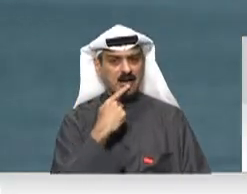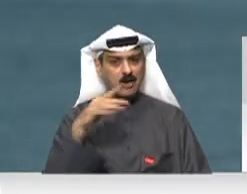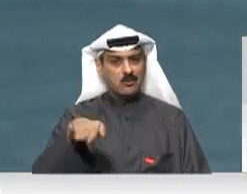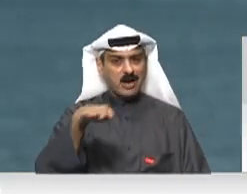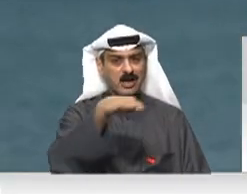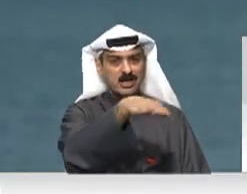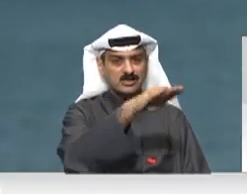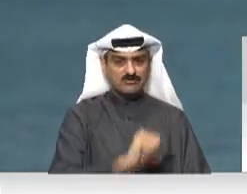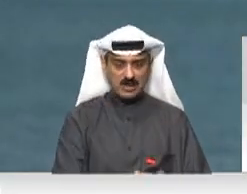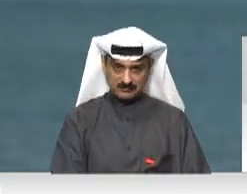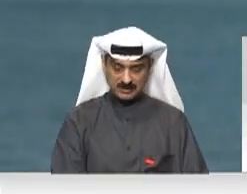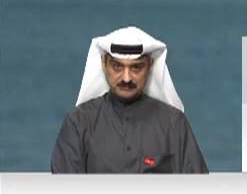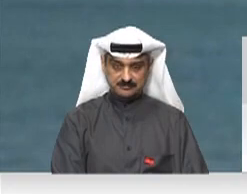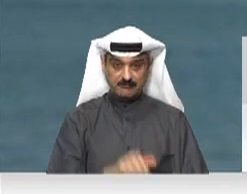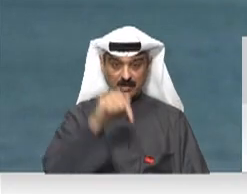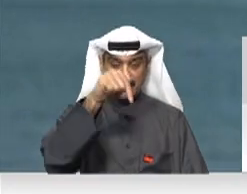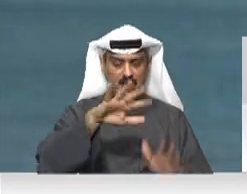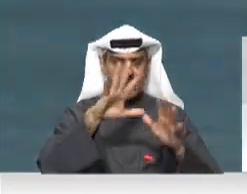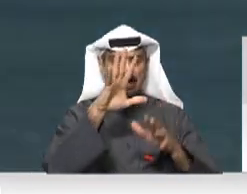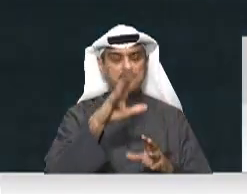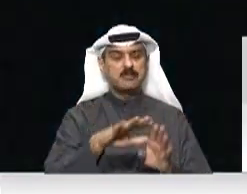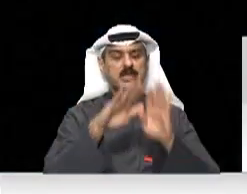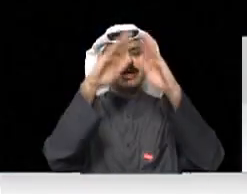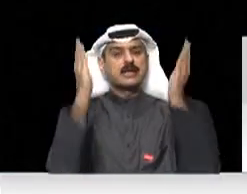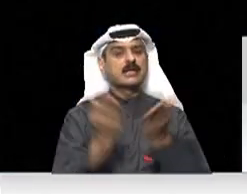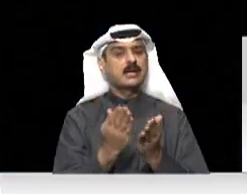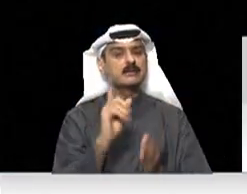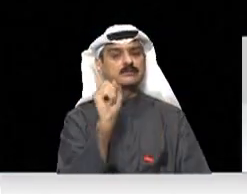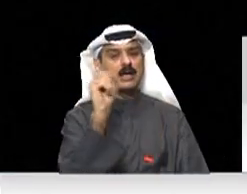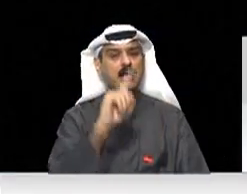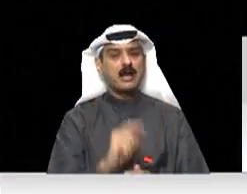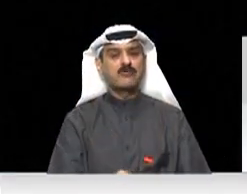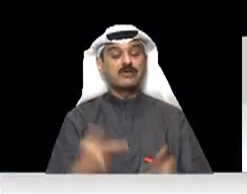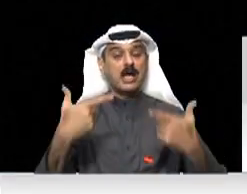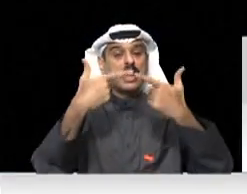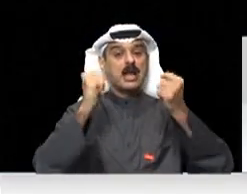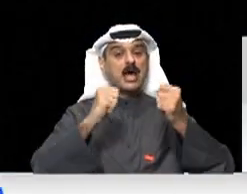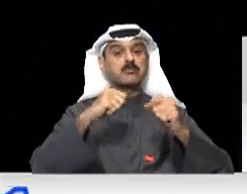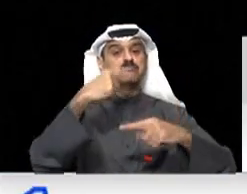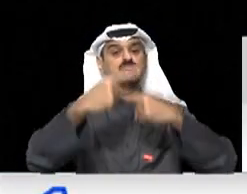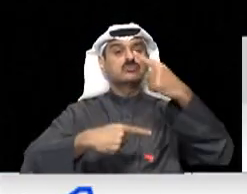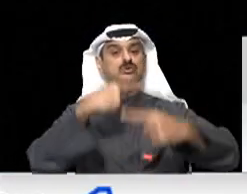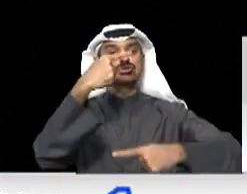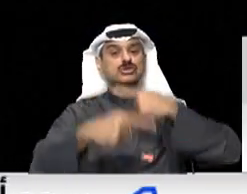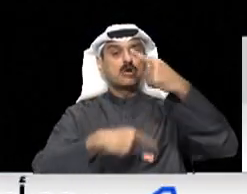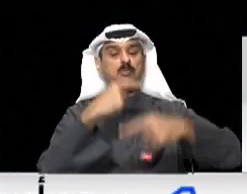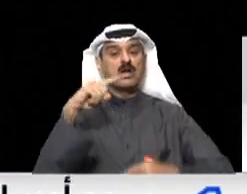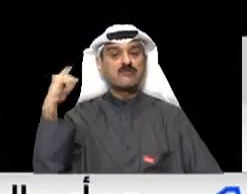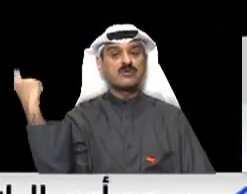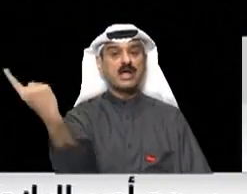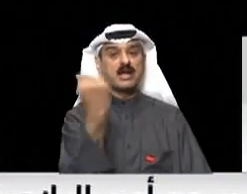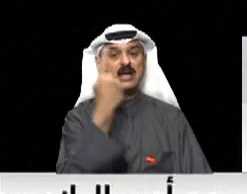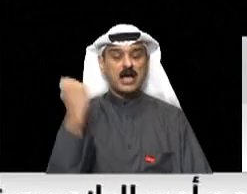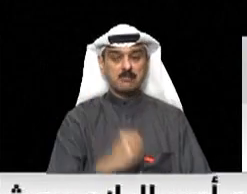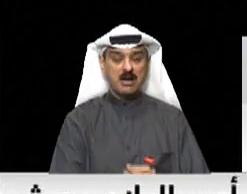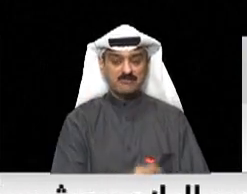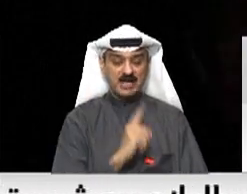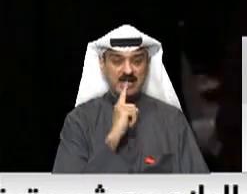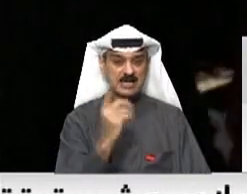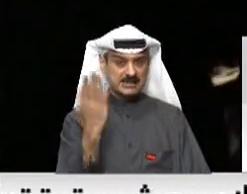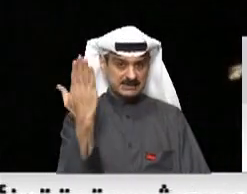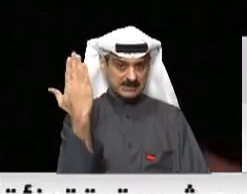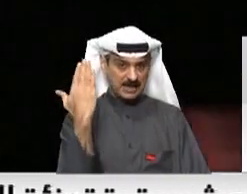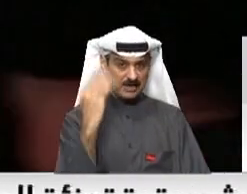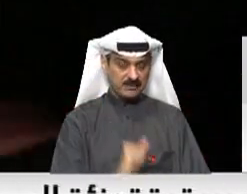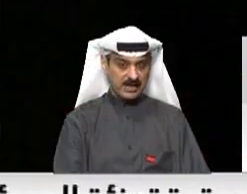هذه ليست الحصيلة النهائية، فالحرب ما زالت في بداياتها، والعالم قبل 24 من فبراير